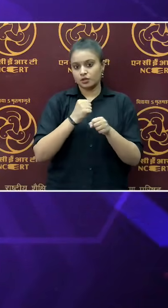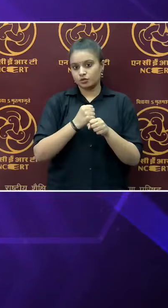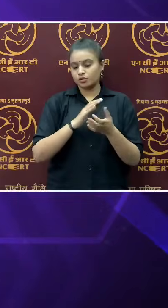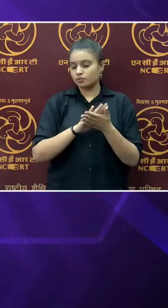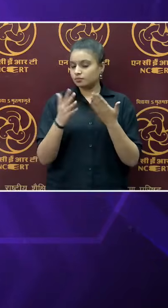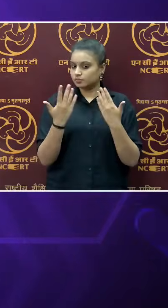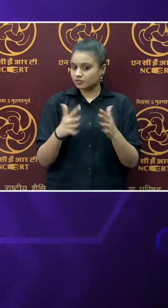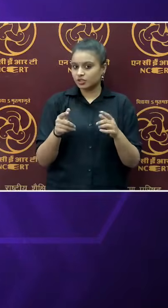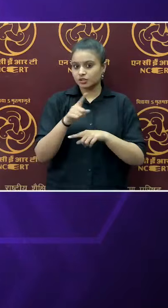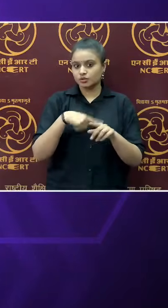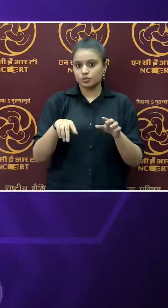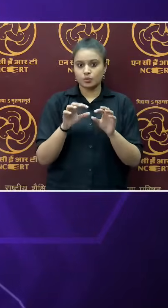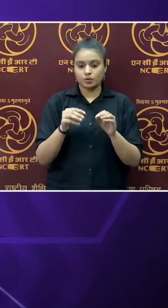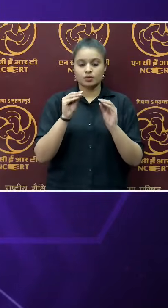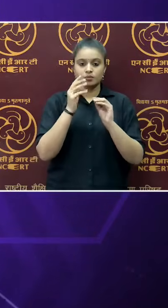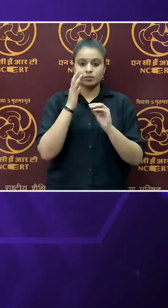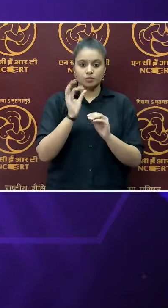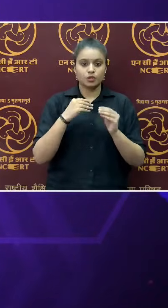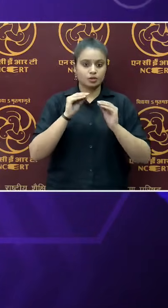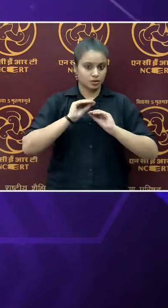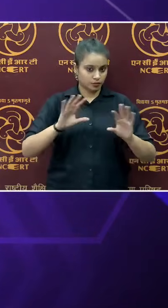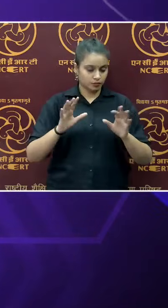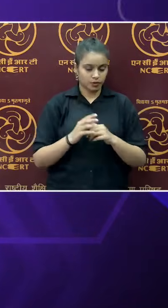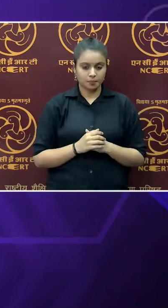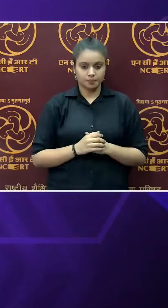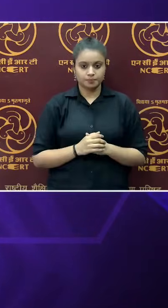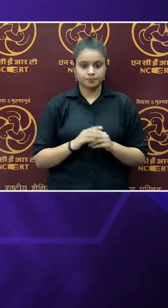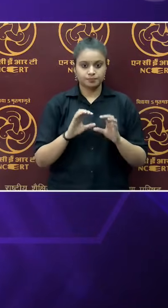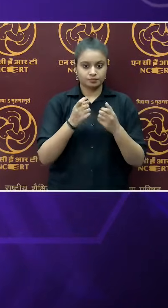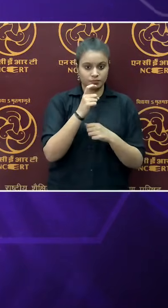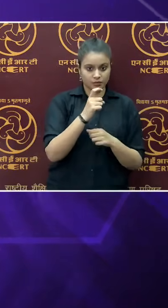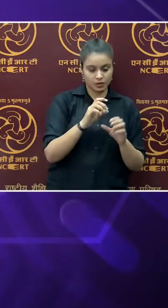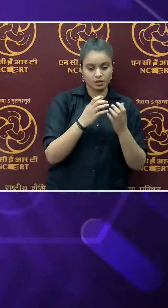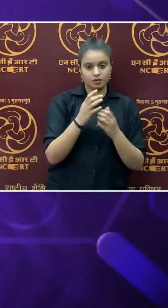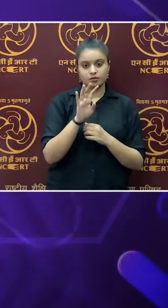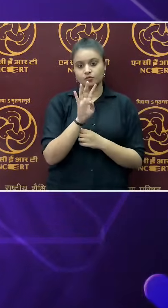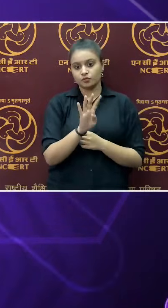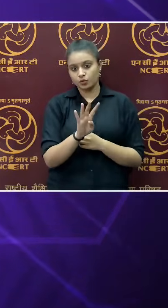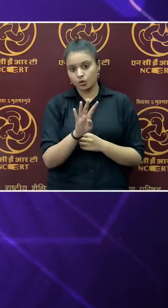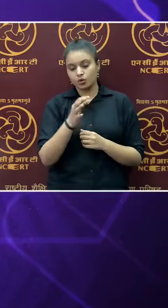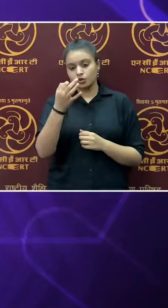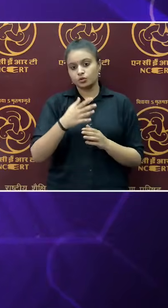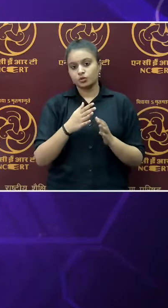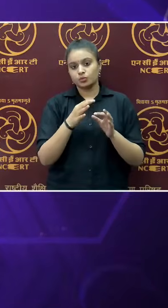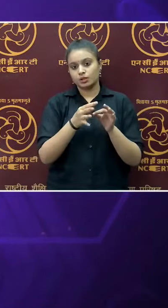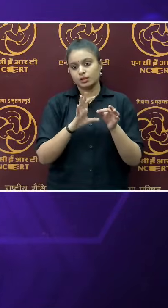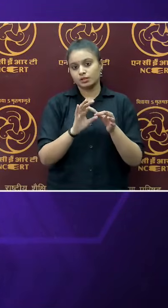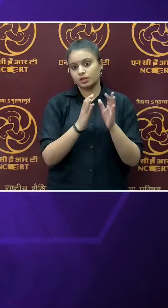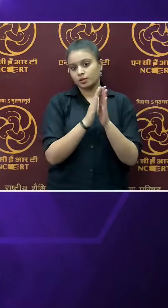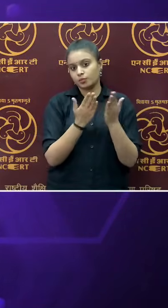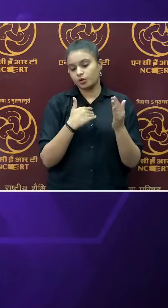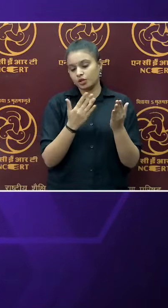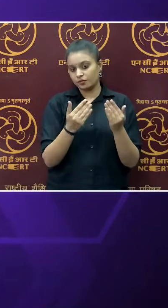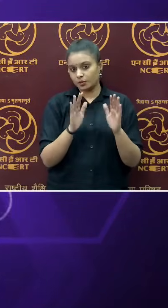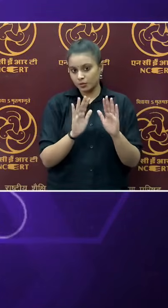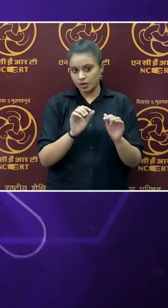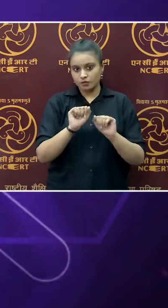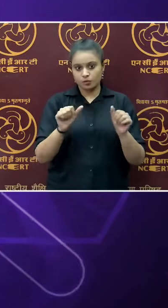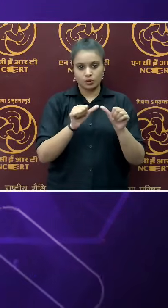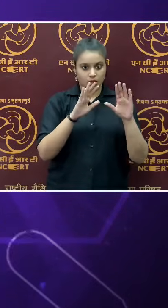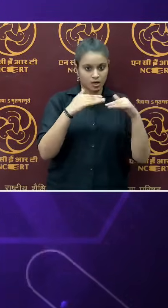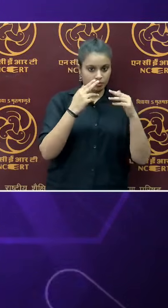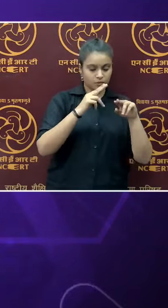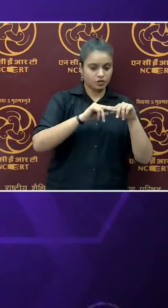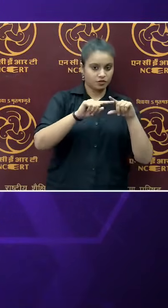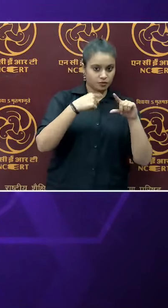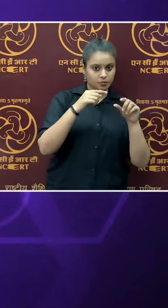समाप्त करते हैं। आपको कुछ ज़रूरी जानकारी देते हैं। क्लास 7 और क्लास 4 की न्यू NCERT टेक्स्ट बुक आप सभी अमेज़ॉन,